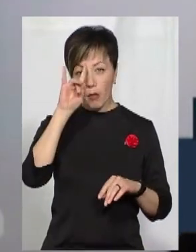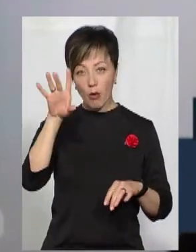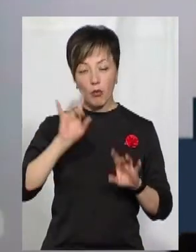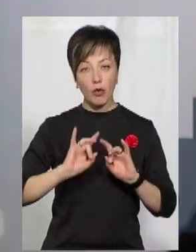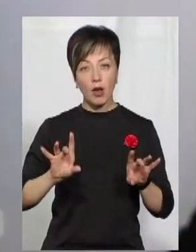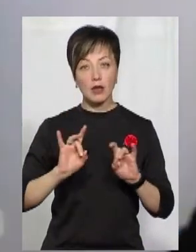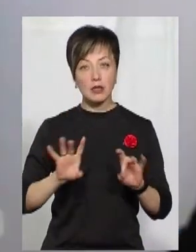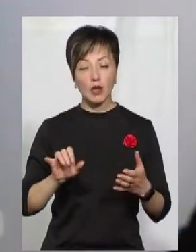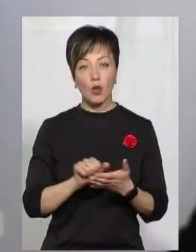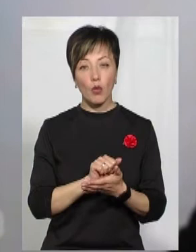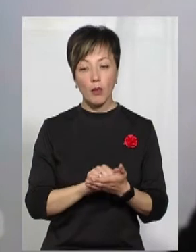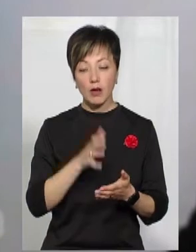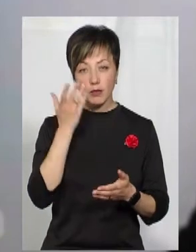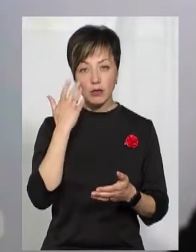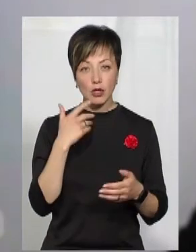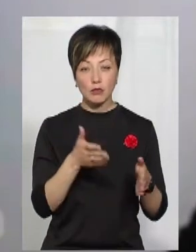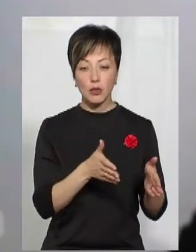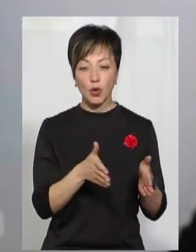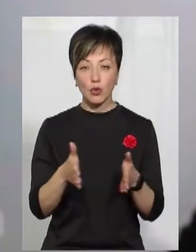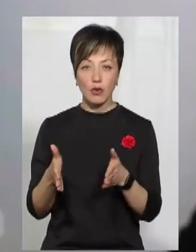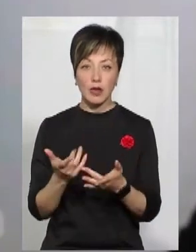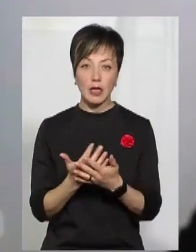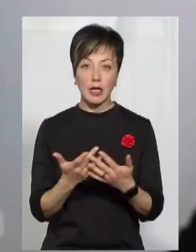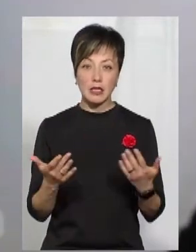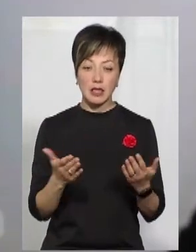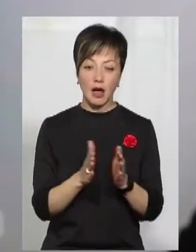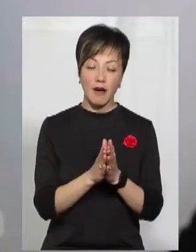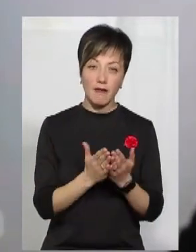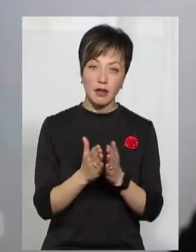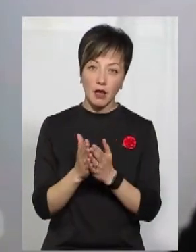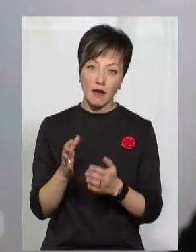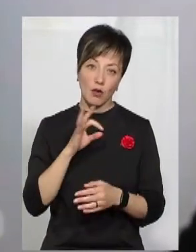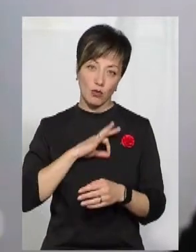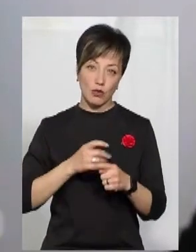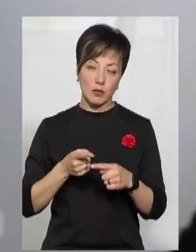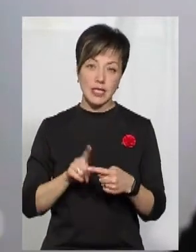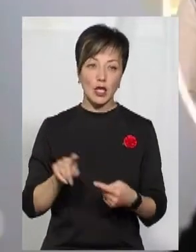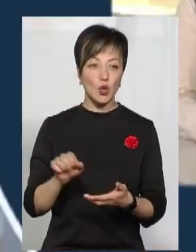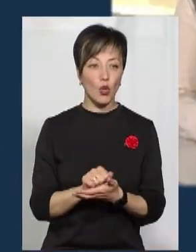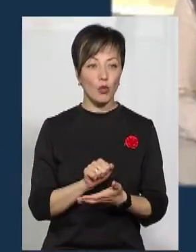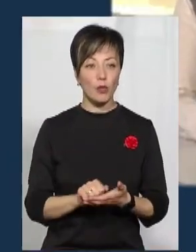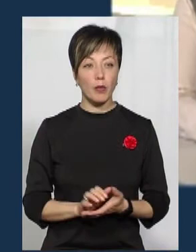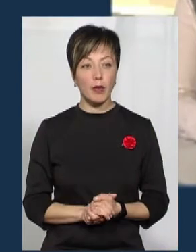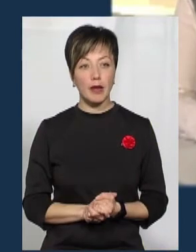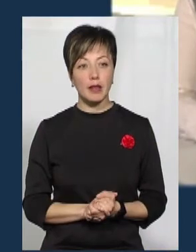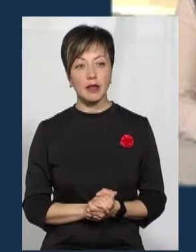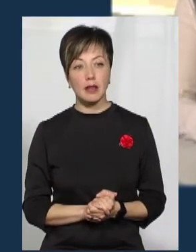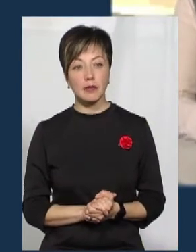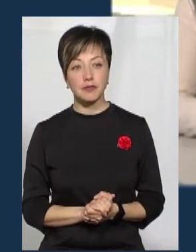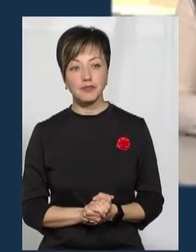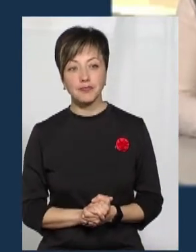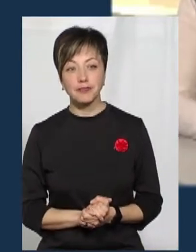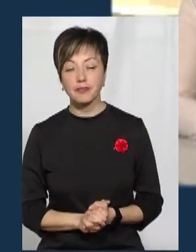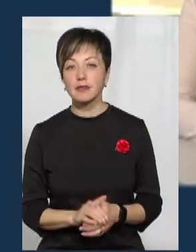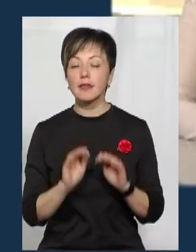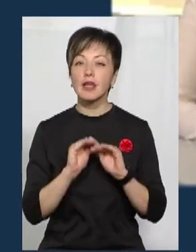документів під час підготовки різних видань використовуємо ці документи. Ви сказали, що звертаються учні. А